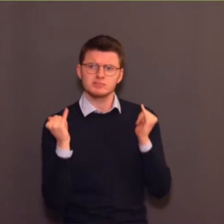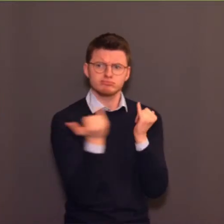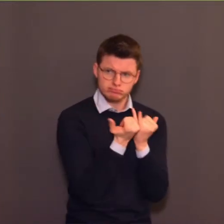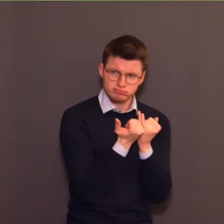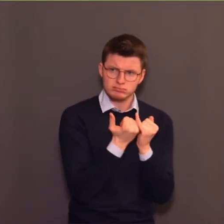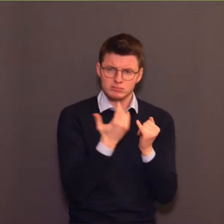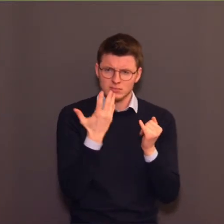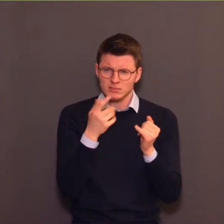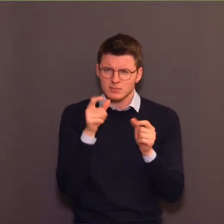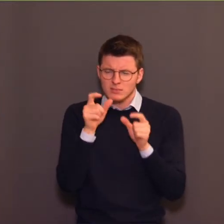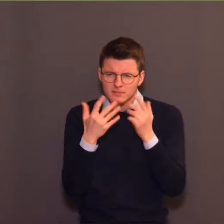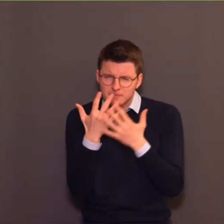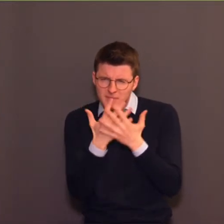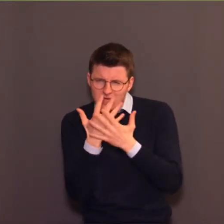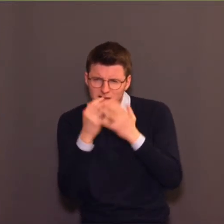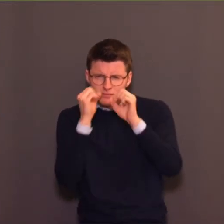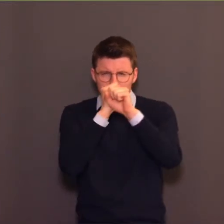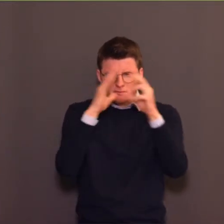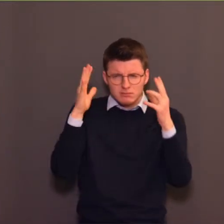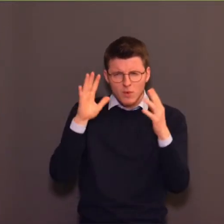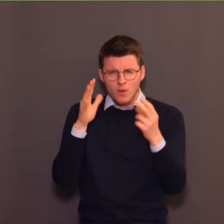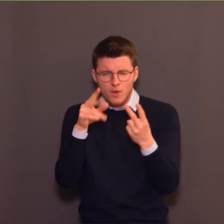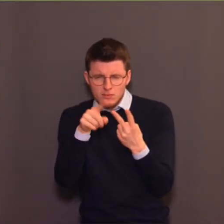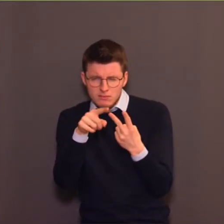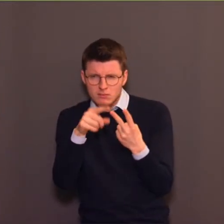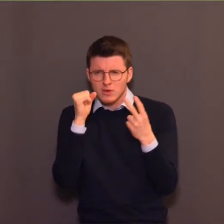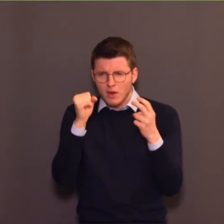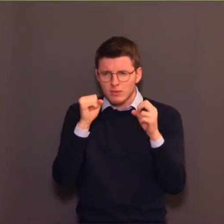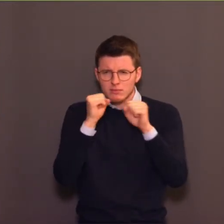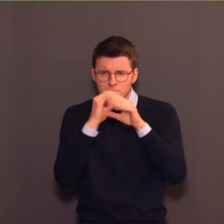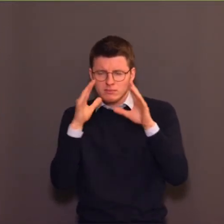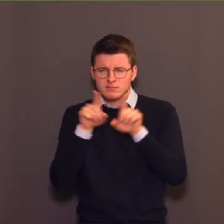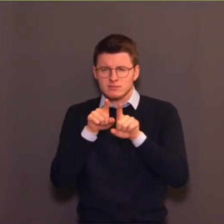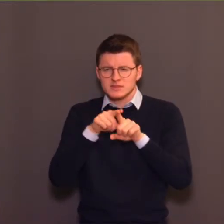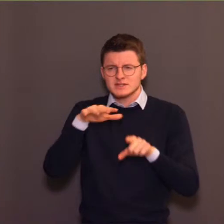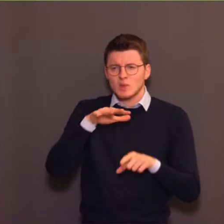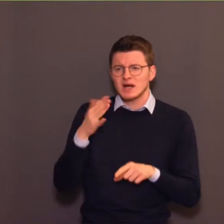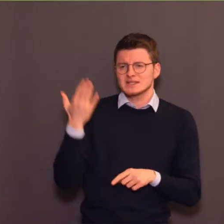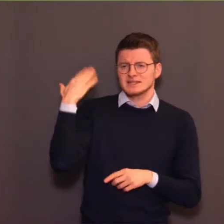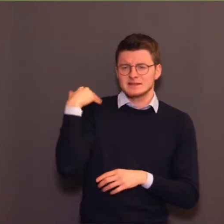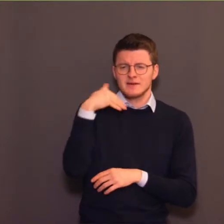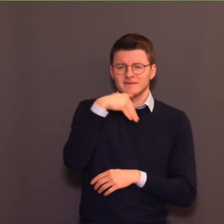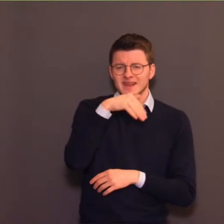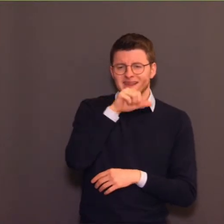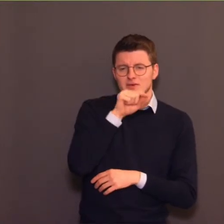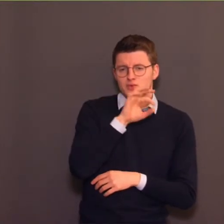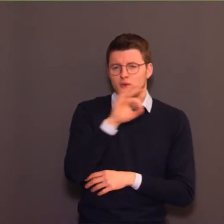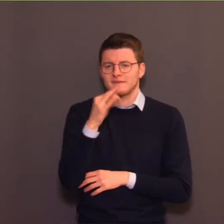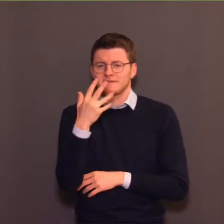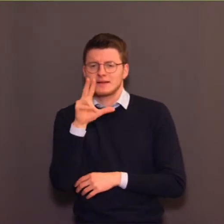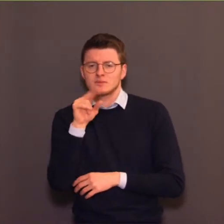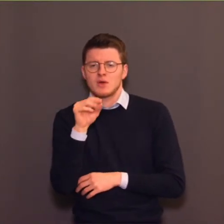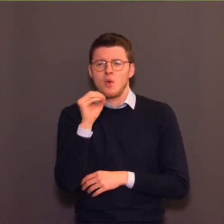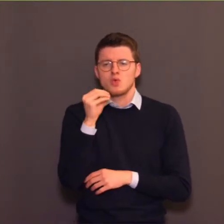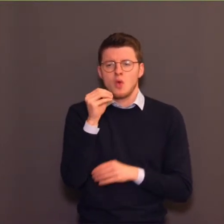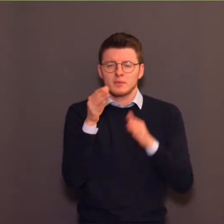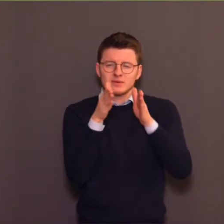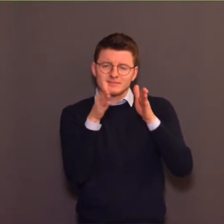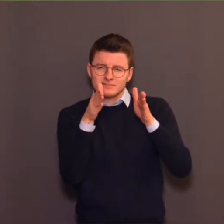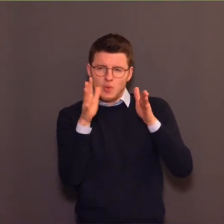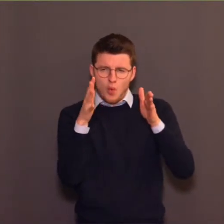kan overeenkomen met de situatie die we gekend hebben tussen 19 en 25 oktober. Dat